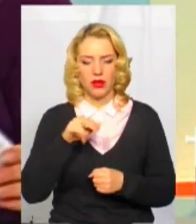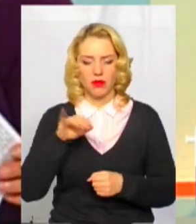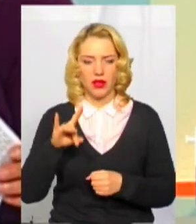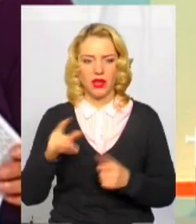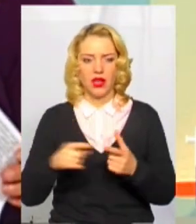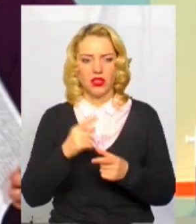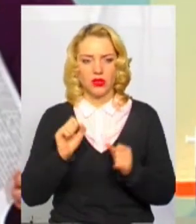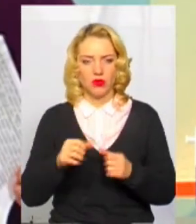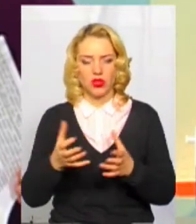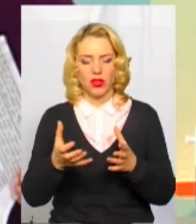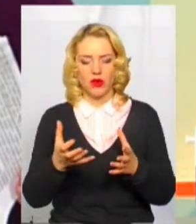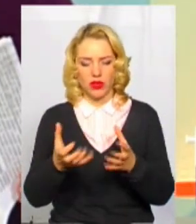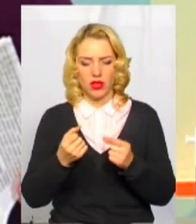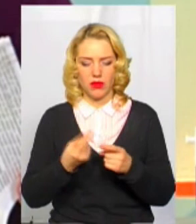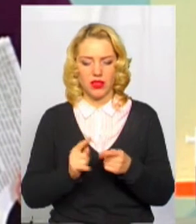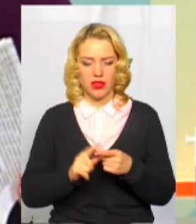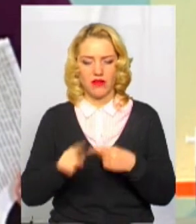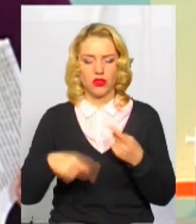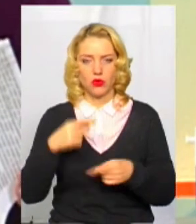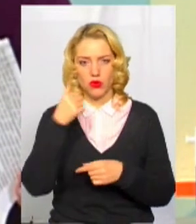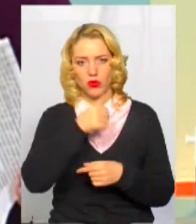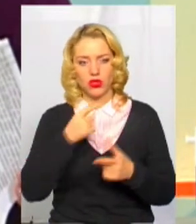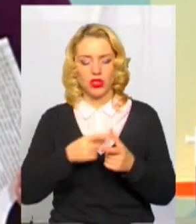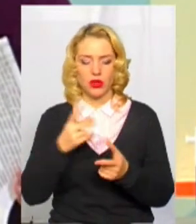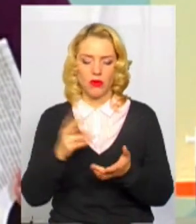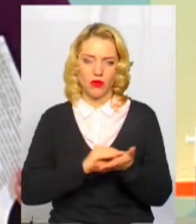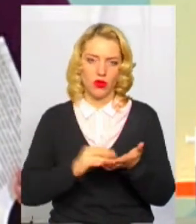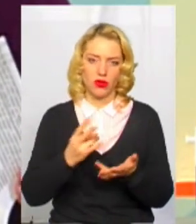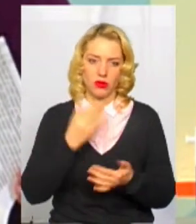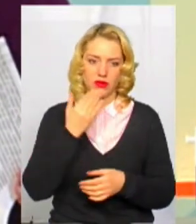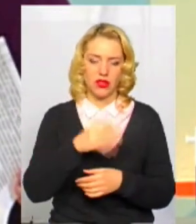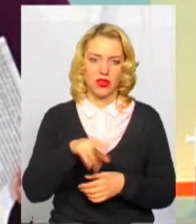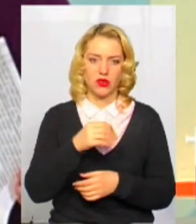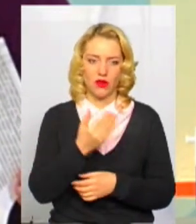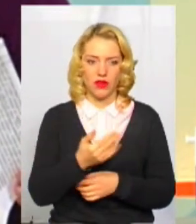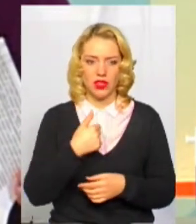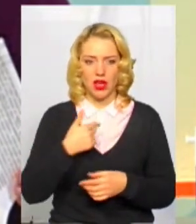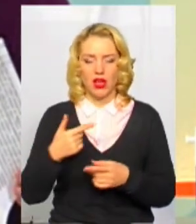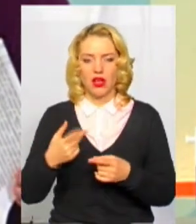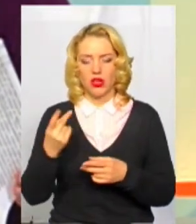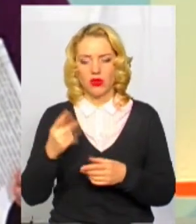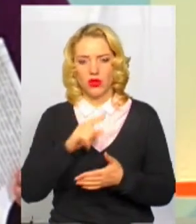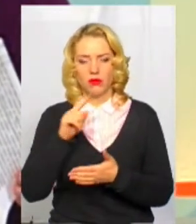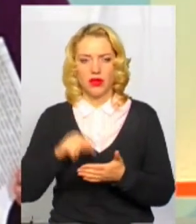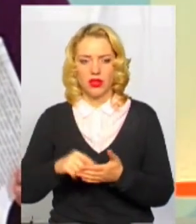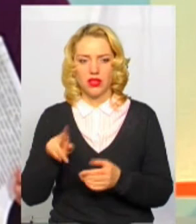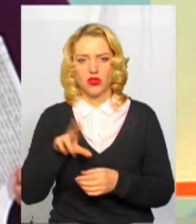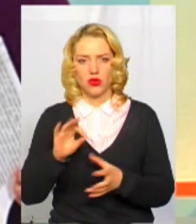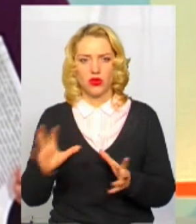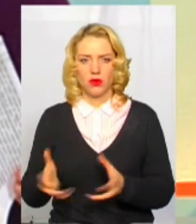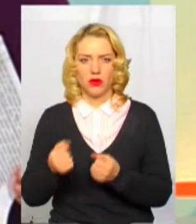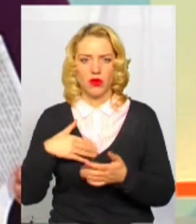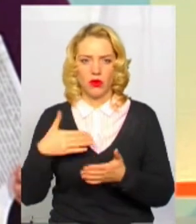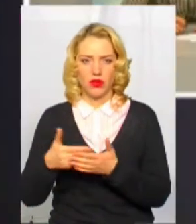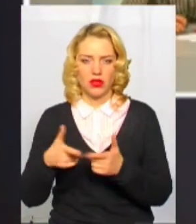це отримати в наступному році, чи їй повторно потрібно звертатись до вас. І друге питання, бо я не знаю, чи в мене буде час, щодо підтримки